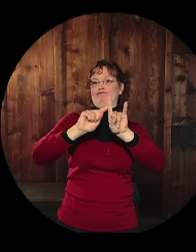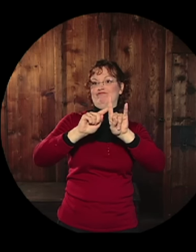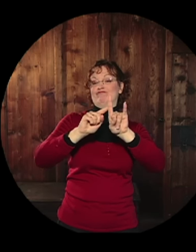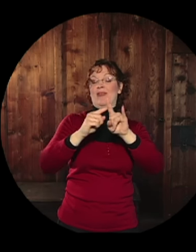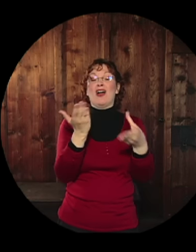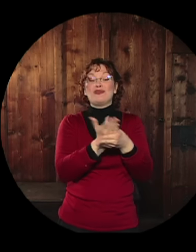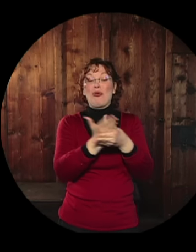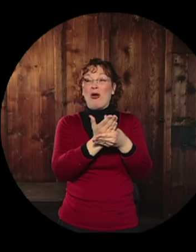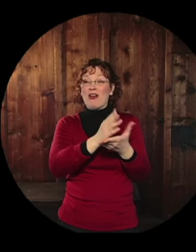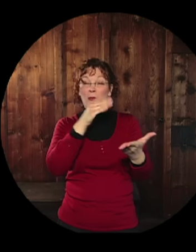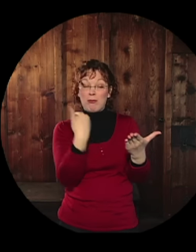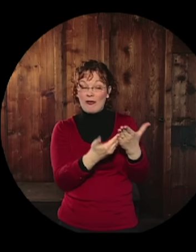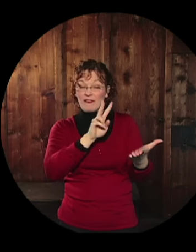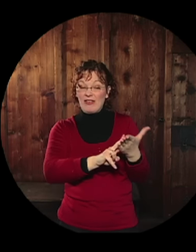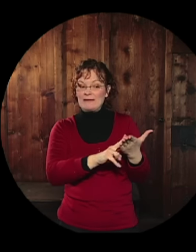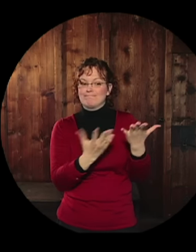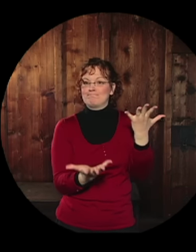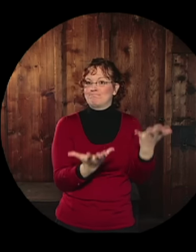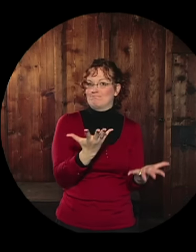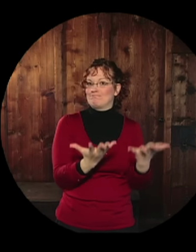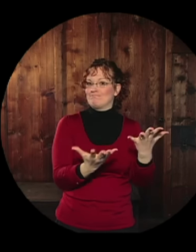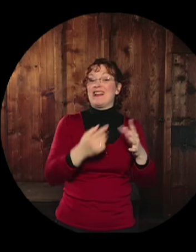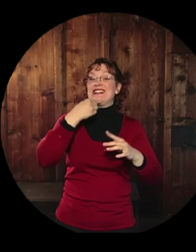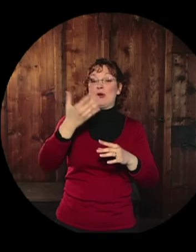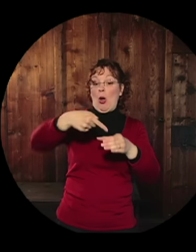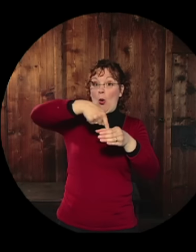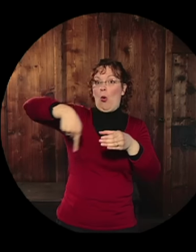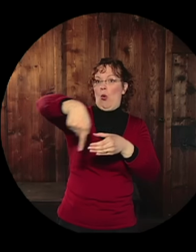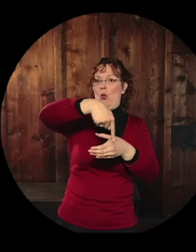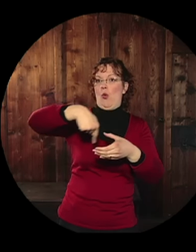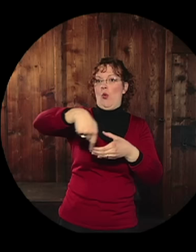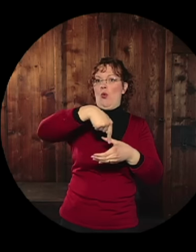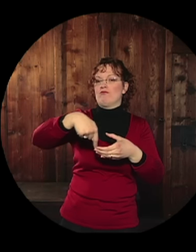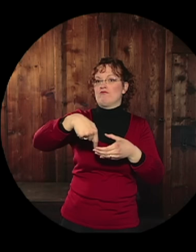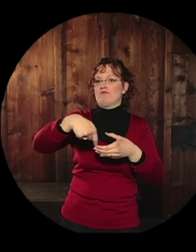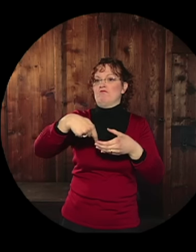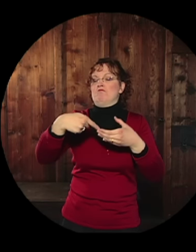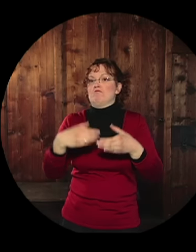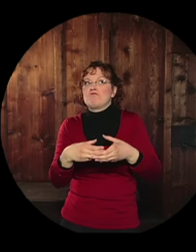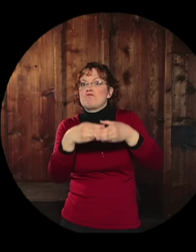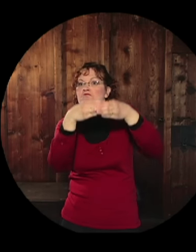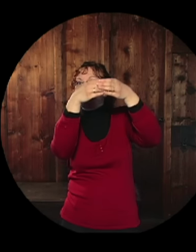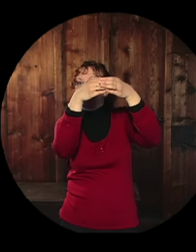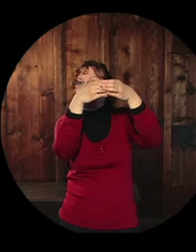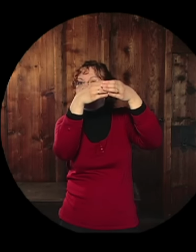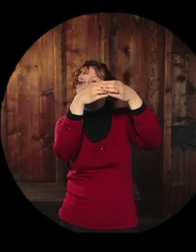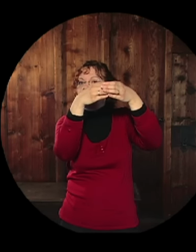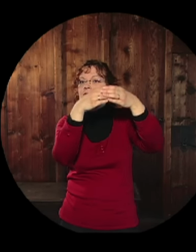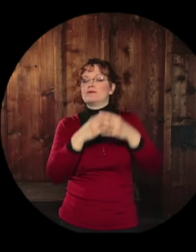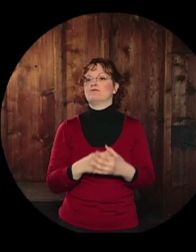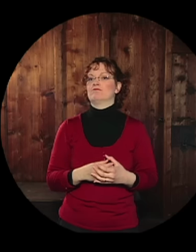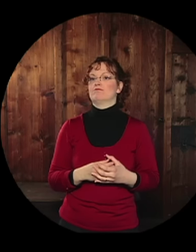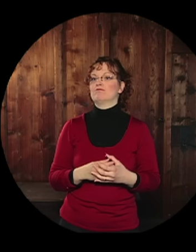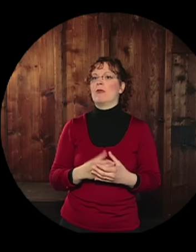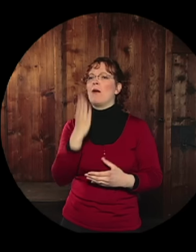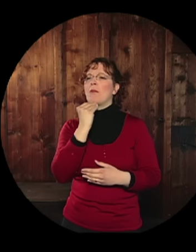Mais les polémiques ne s'arrêtent pas là. La plus virulente concerna la forme du donjon. Les détracteurs affirmèrent